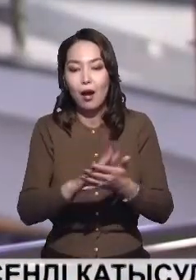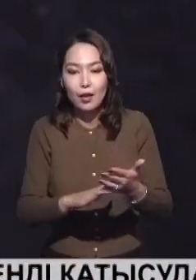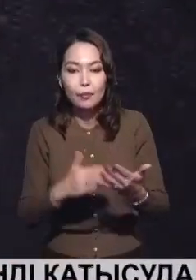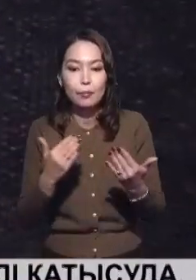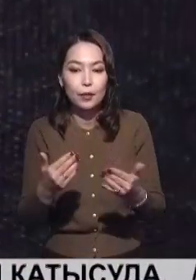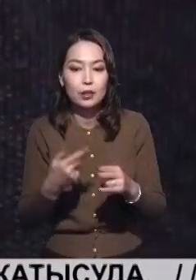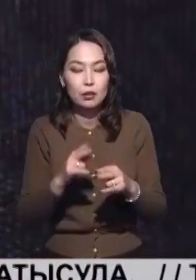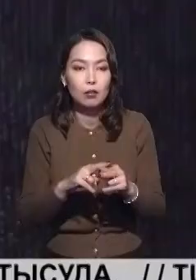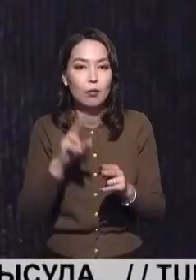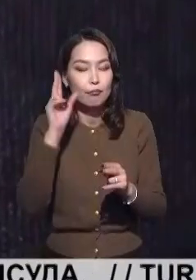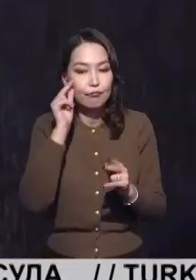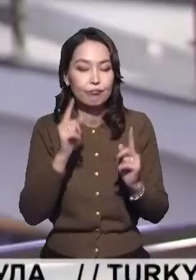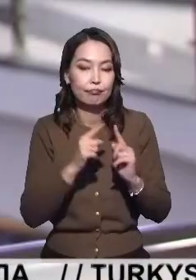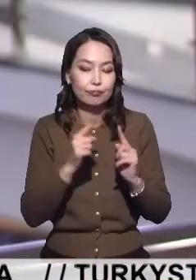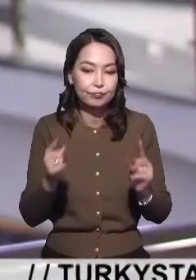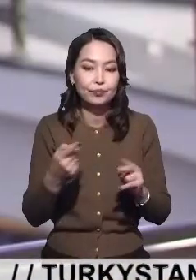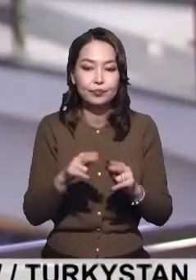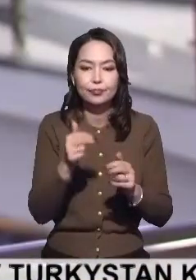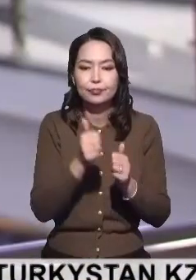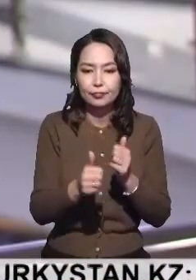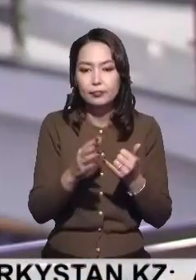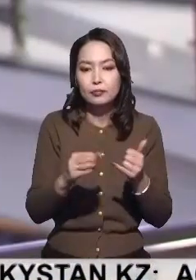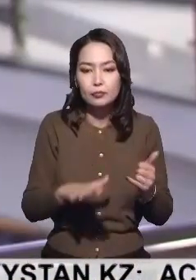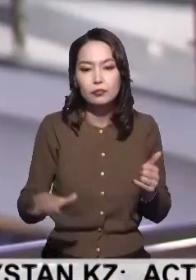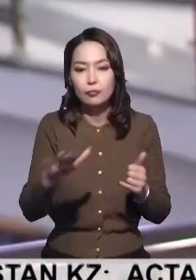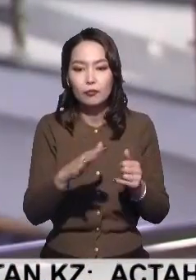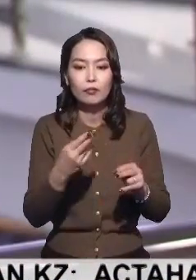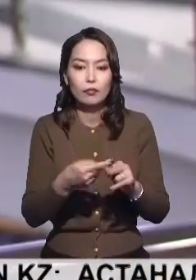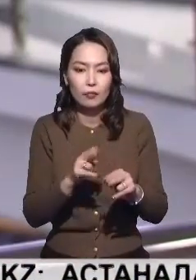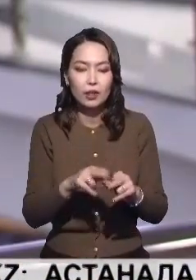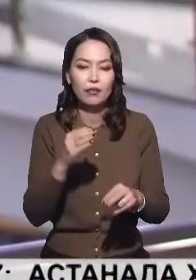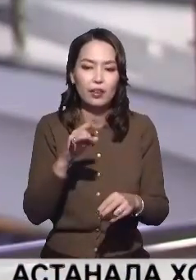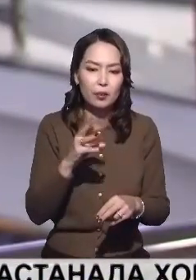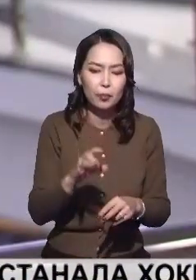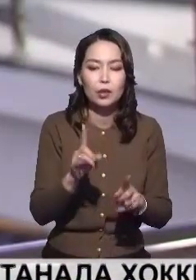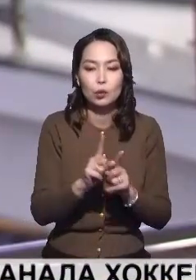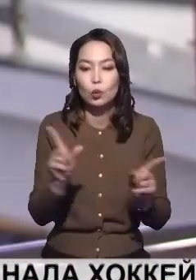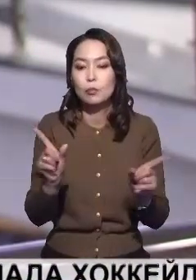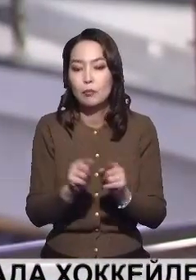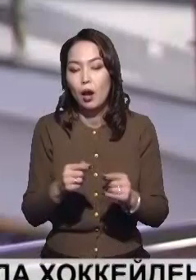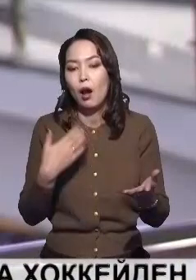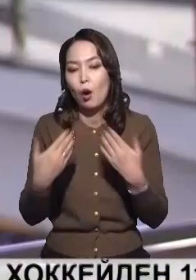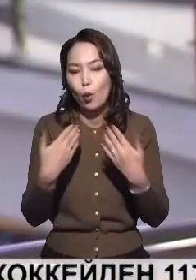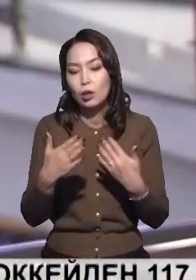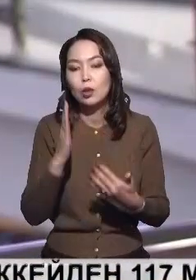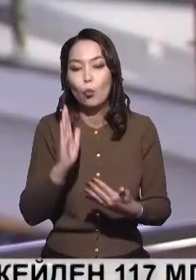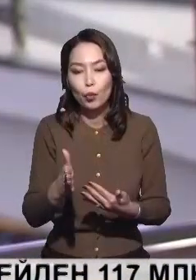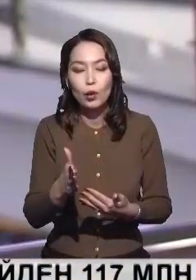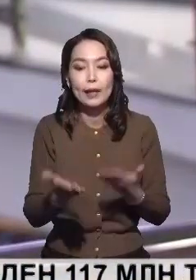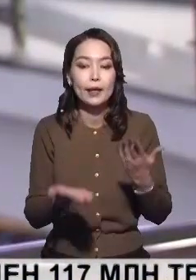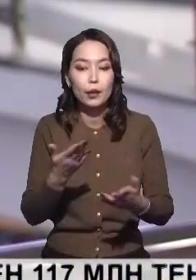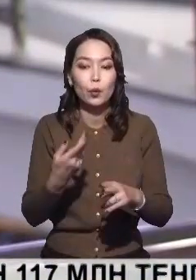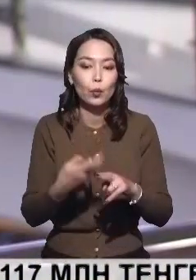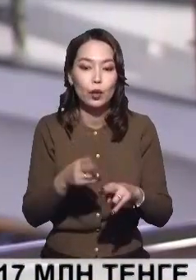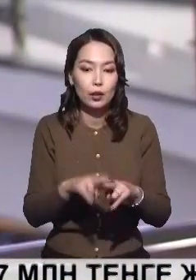мерзімін жалғастырмайды. Барлық жердегі өнерлермен, фермерлермен ақылдасамыз. Егер осы